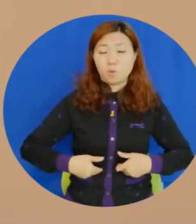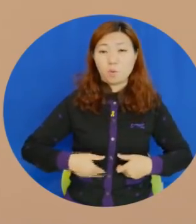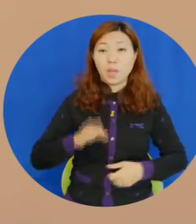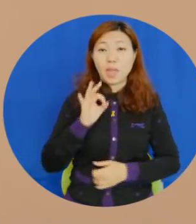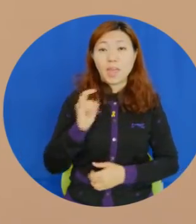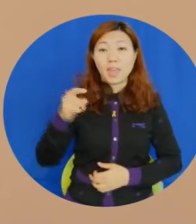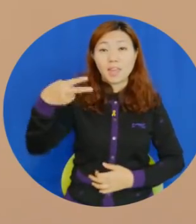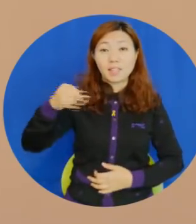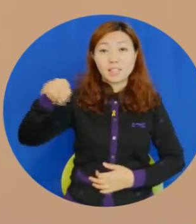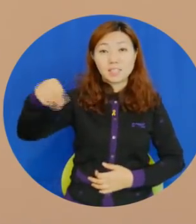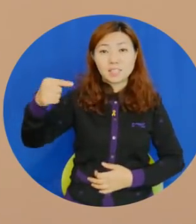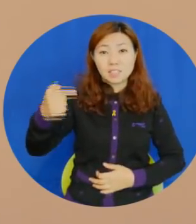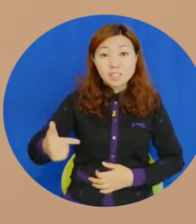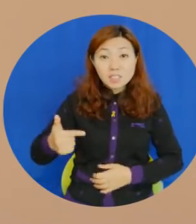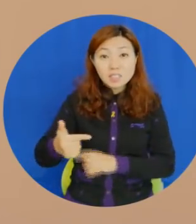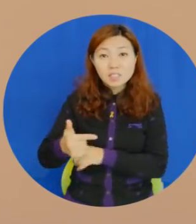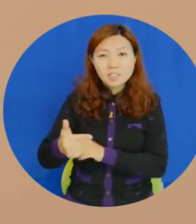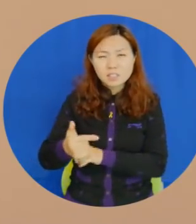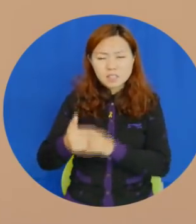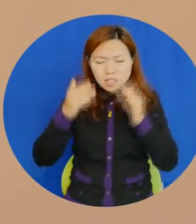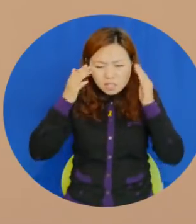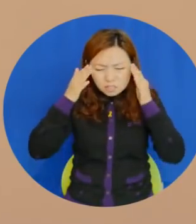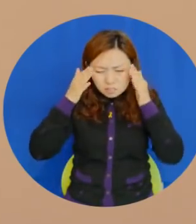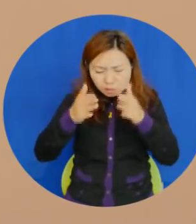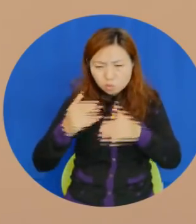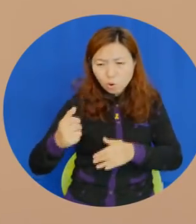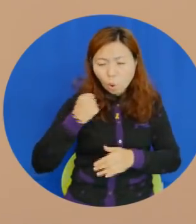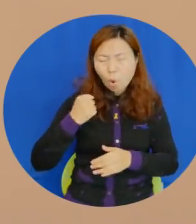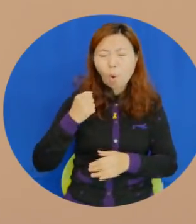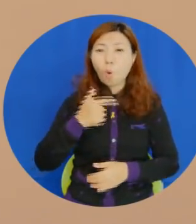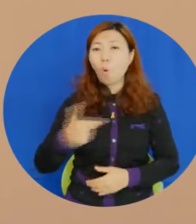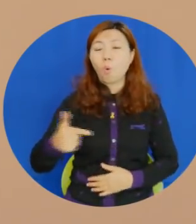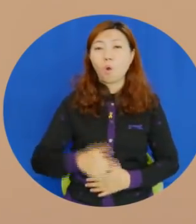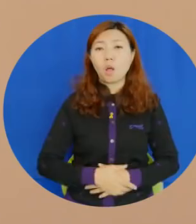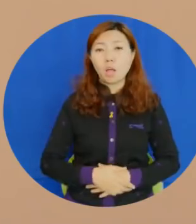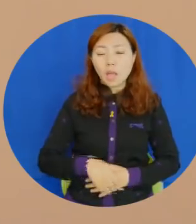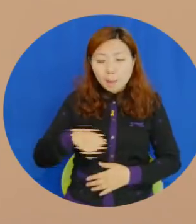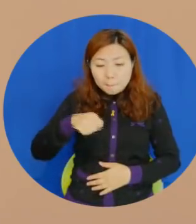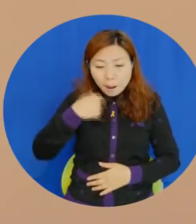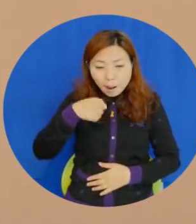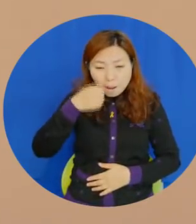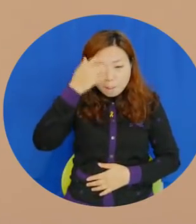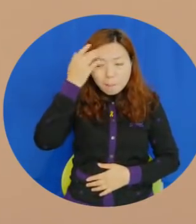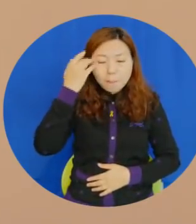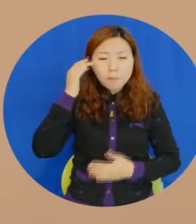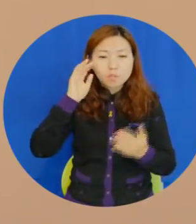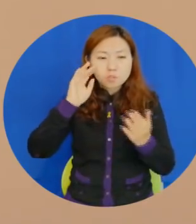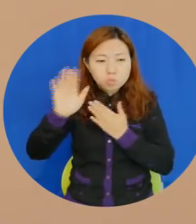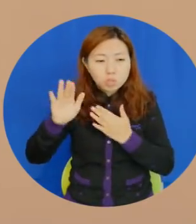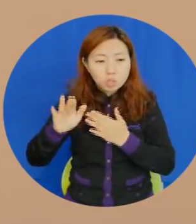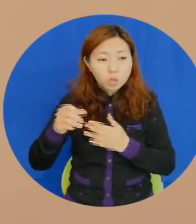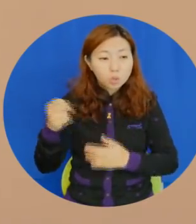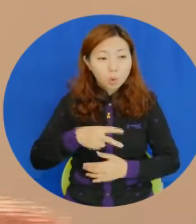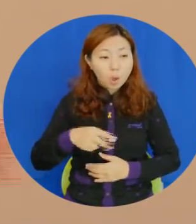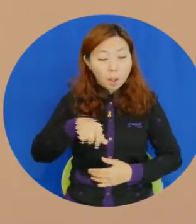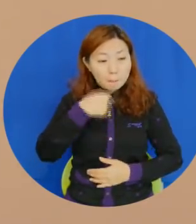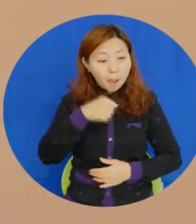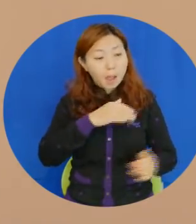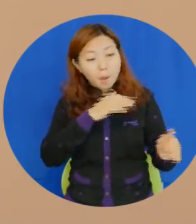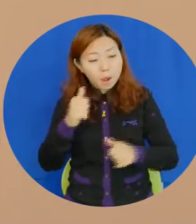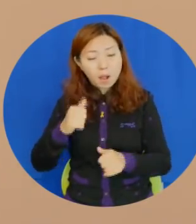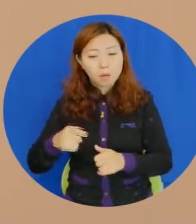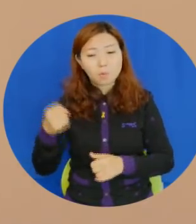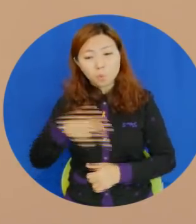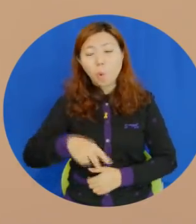돼요. 그래서 에디슨 같은 이런 과학 발견하는 사람들은 집중력이 굉장히 높잖아. 밥 먹으라고 그래도 못 알아듣고 밥 먹고 난